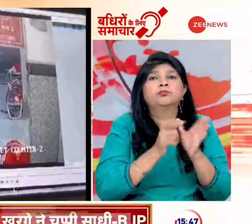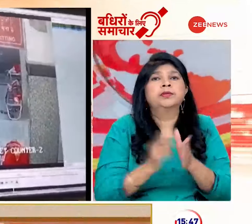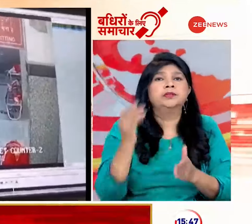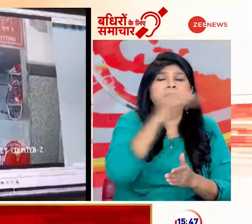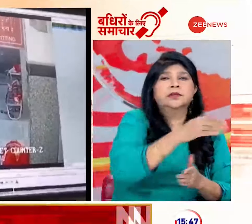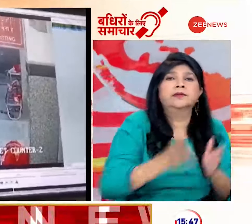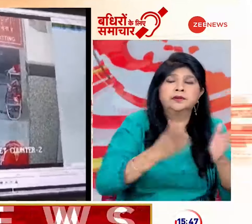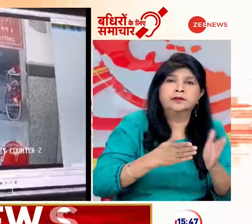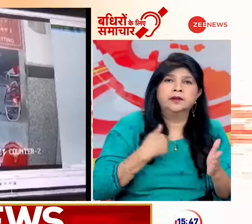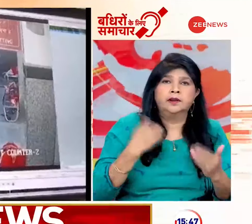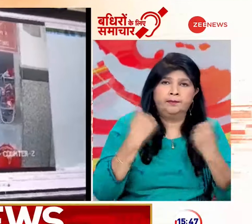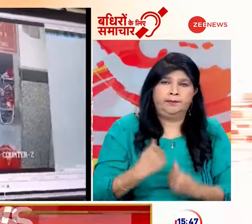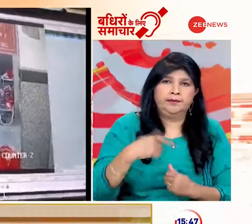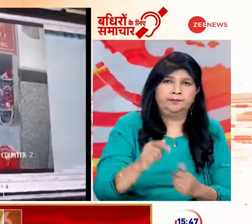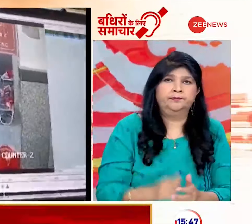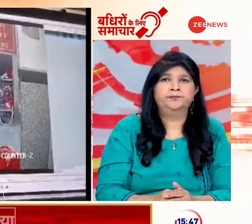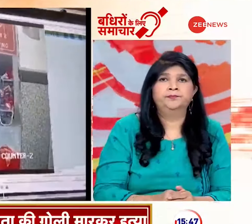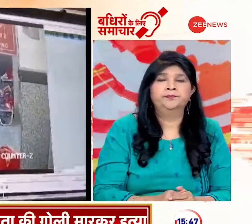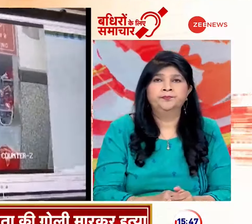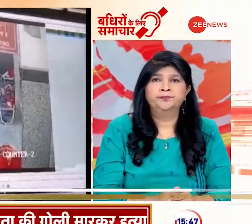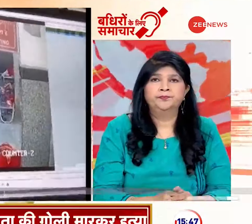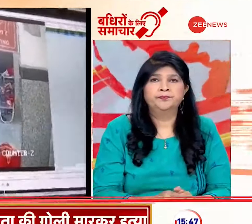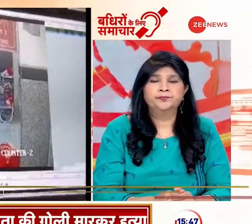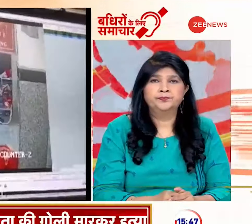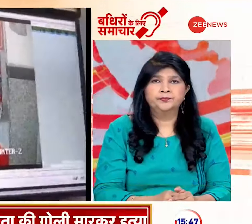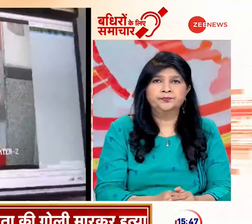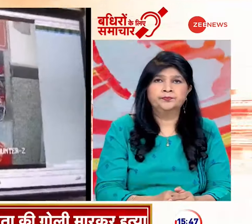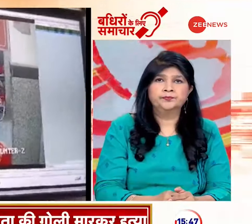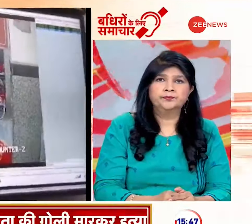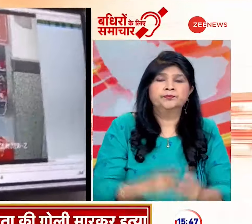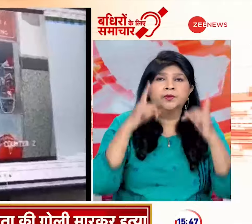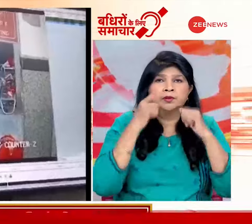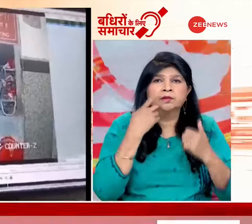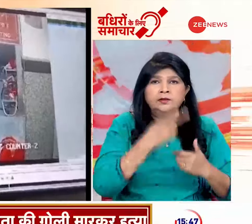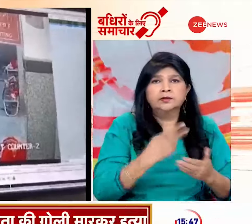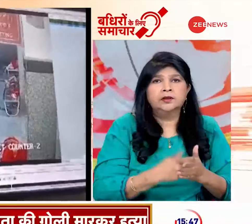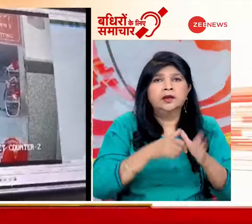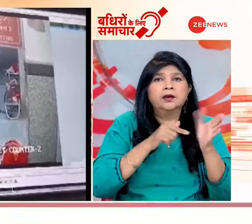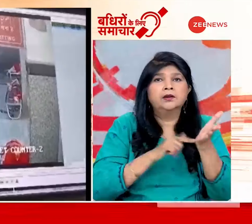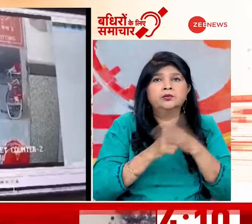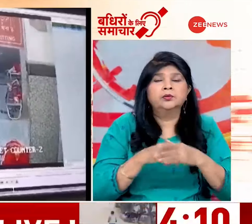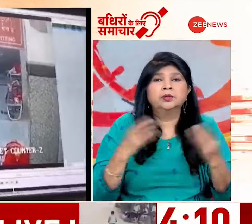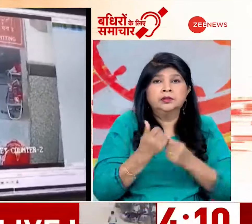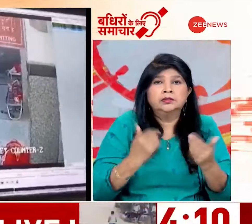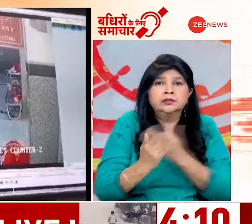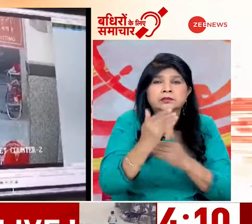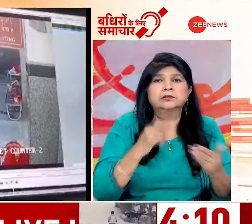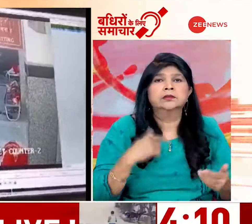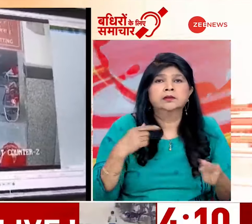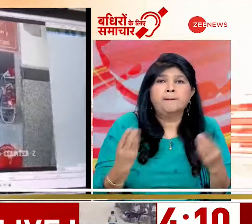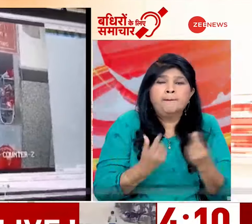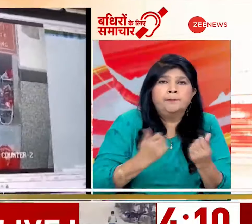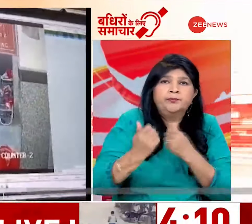जिसने मुंबई जाने वाले ट्रेन पकड़ी है। तस्वीरों में देख सकते हैं कि अन्नू कितनी